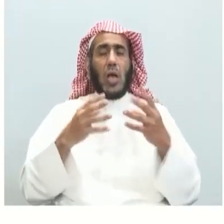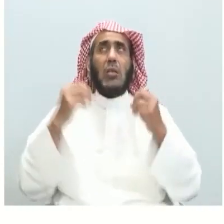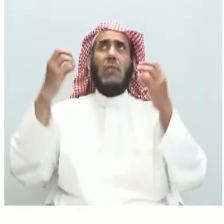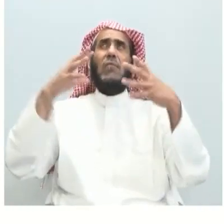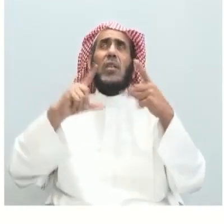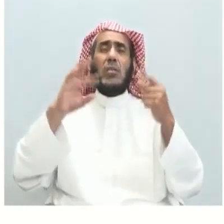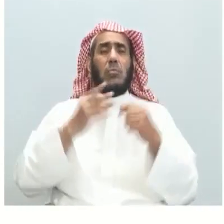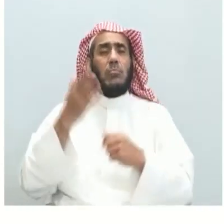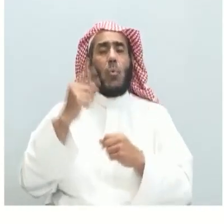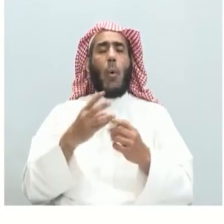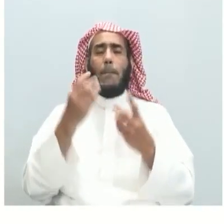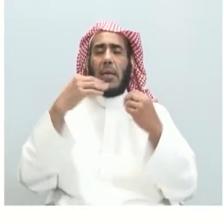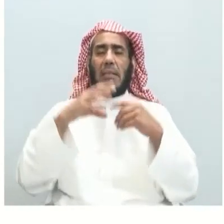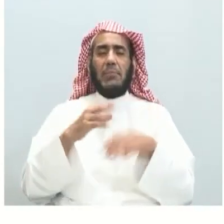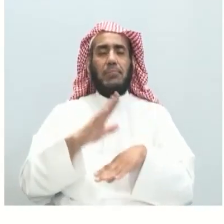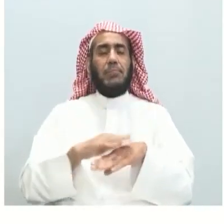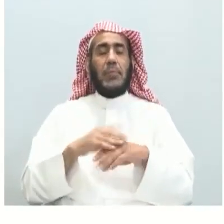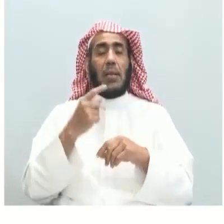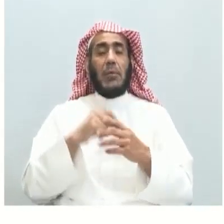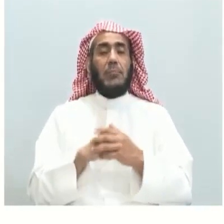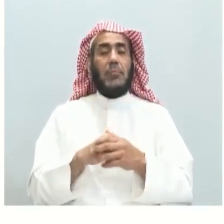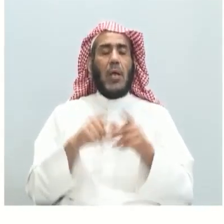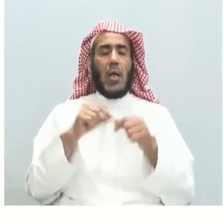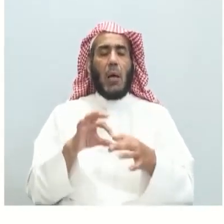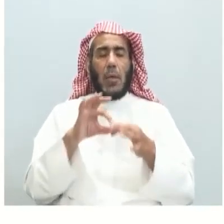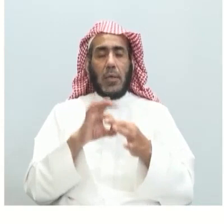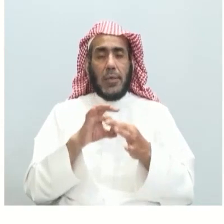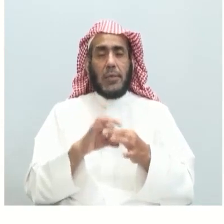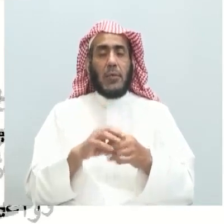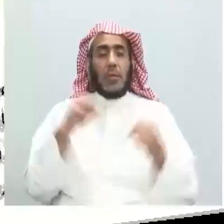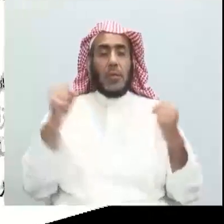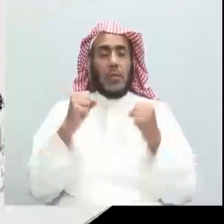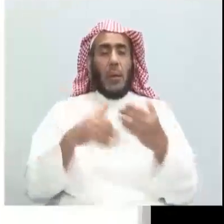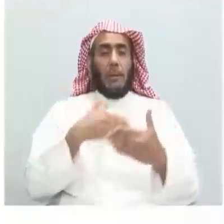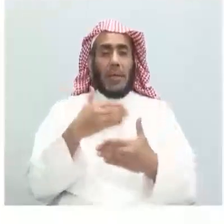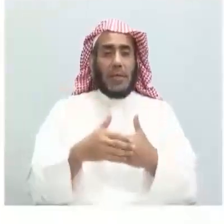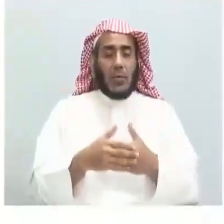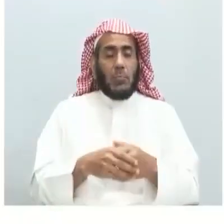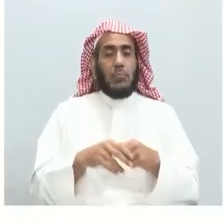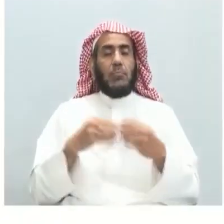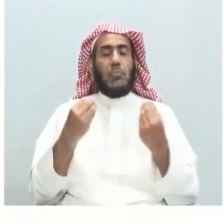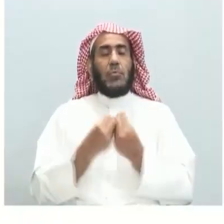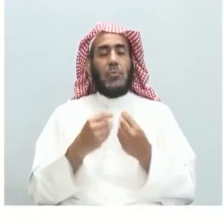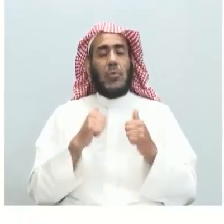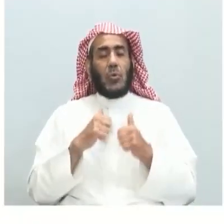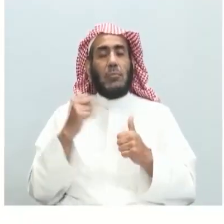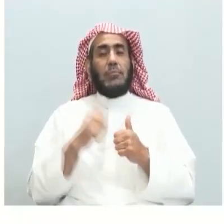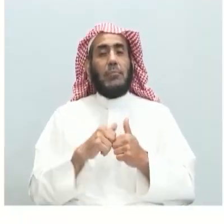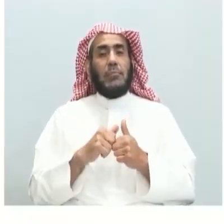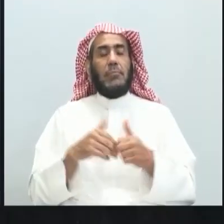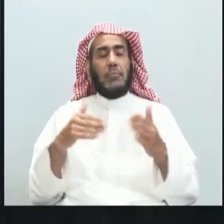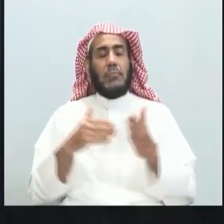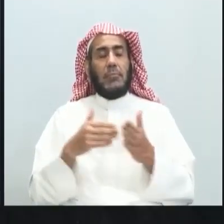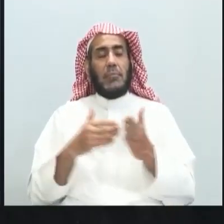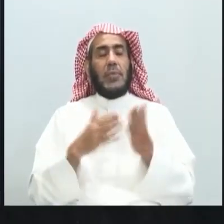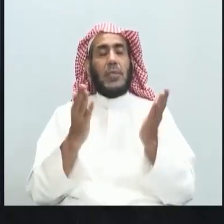سبحانه وتعالى ومنته على عباده هذا ما يتعلق بهذا النشاط بعد هذا اتي واياكم ايها الطلاب والطالبات الى